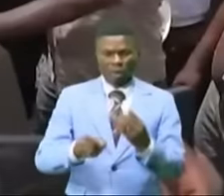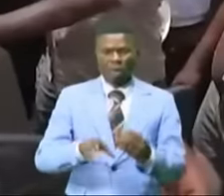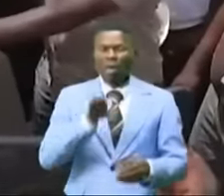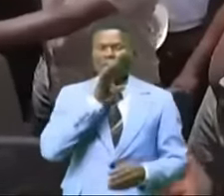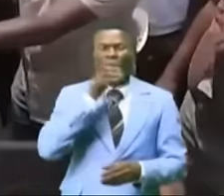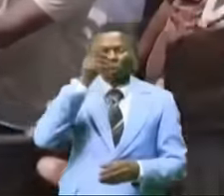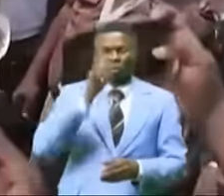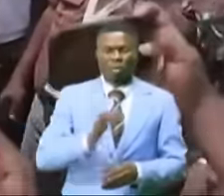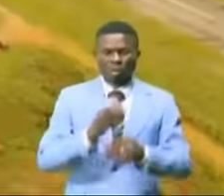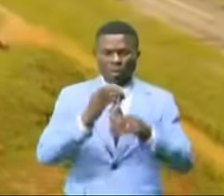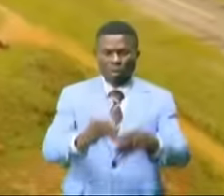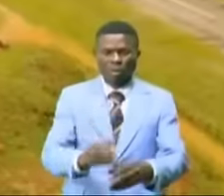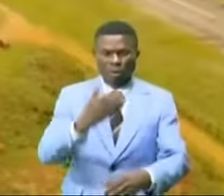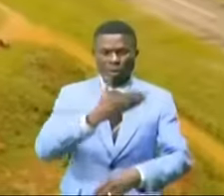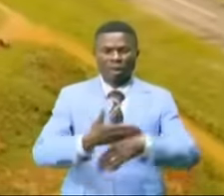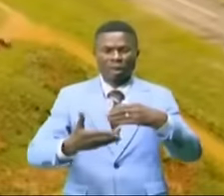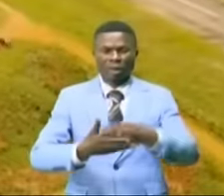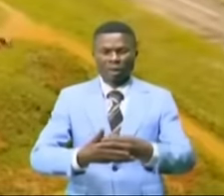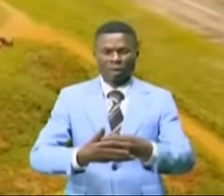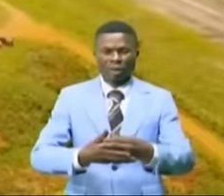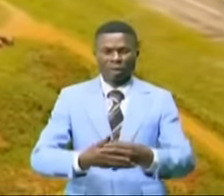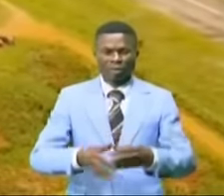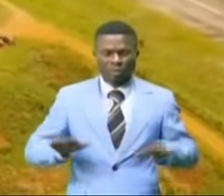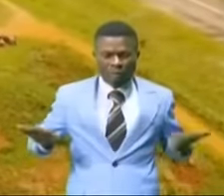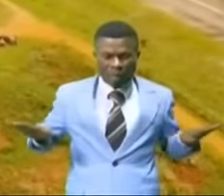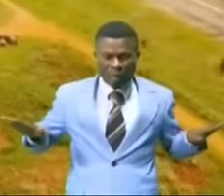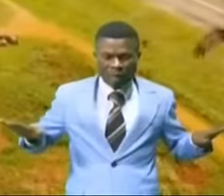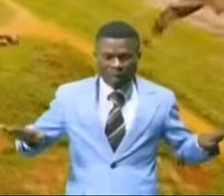pierre de la construction et modernisation de